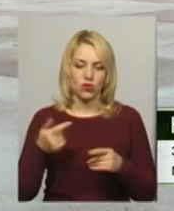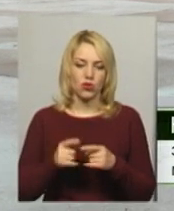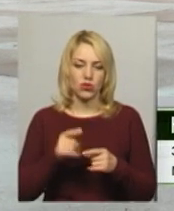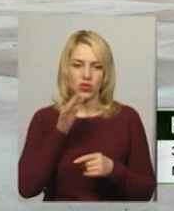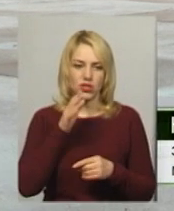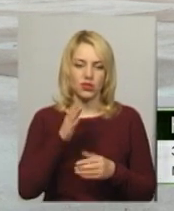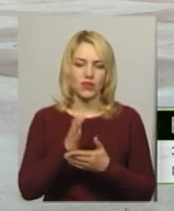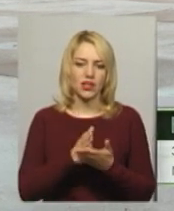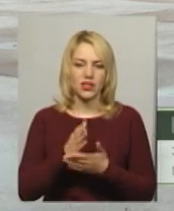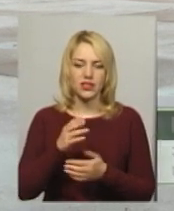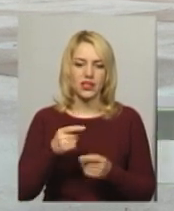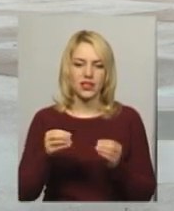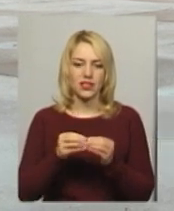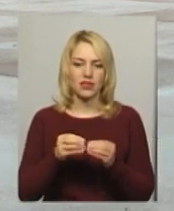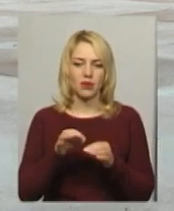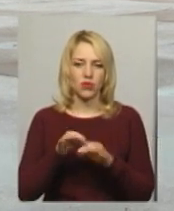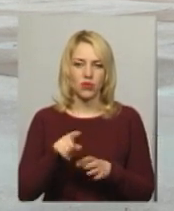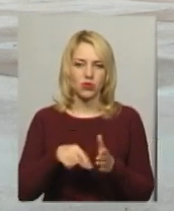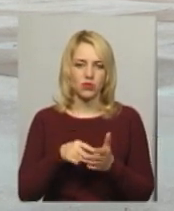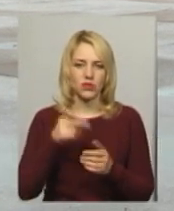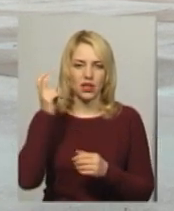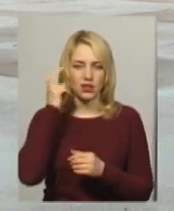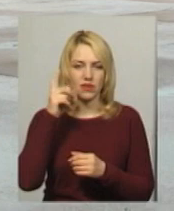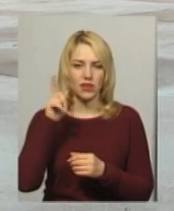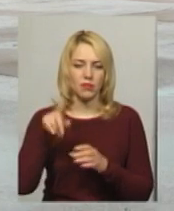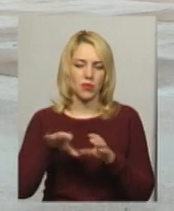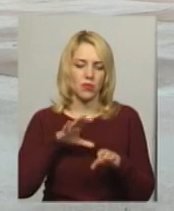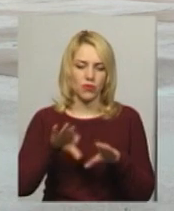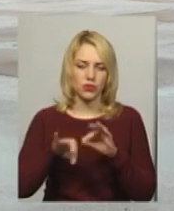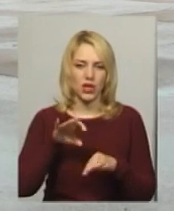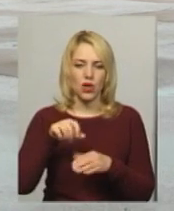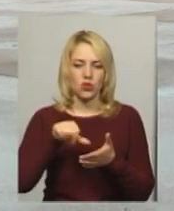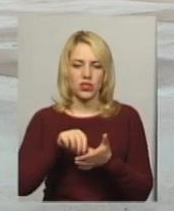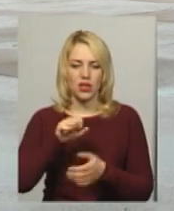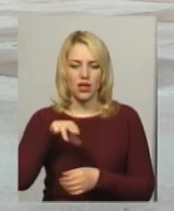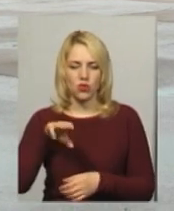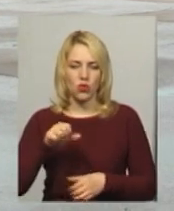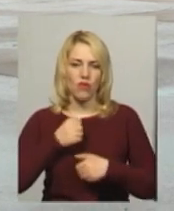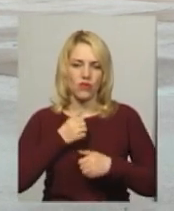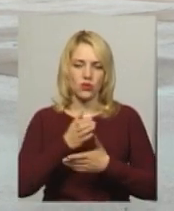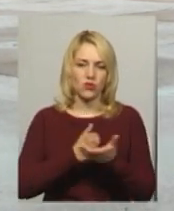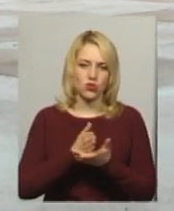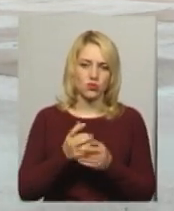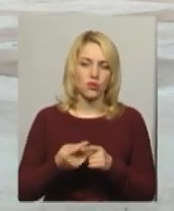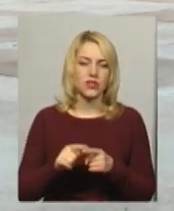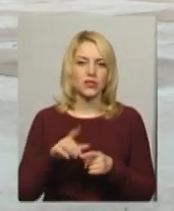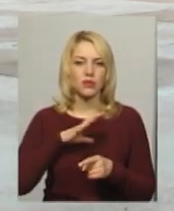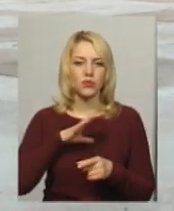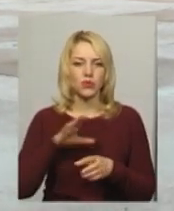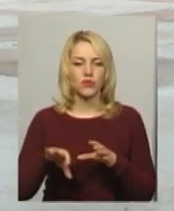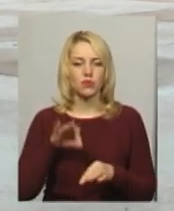місті Києві. Там відбувався відбір серед учасників АТО, військовослужбовців. І це було відбором